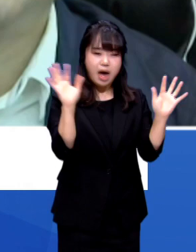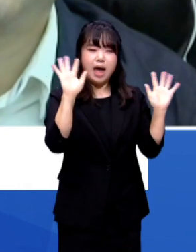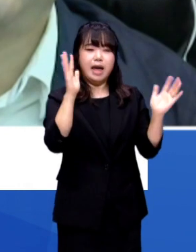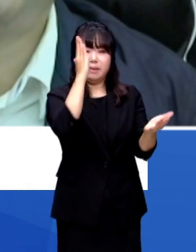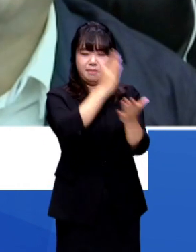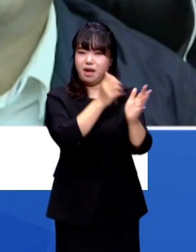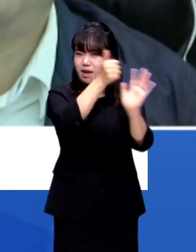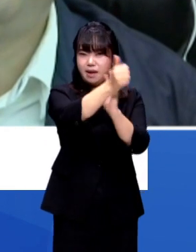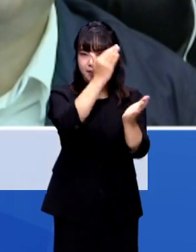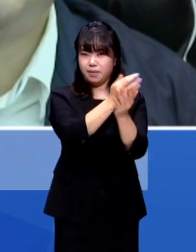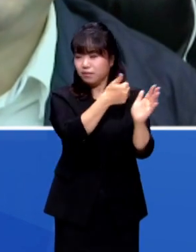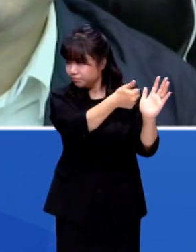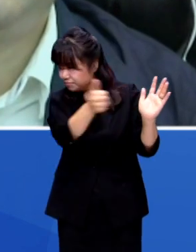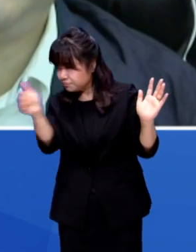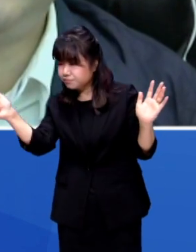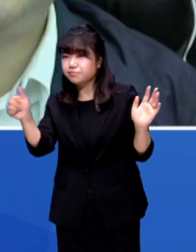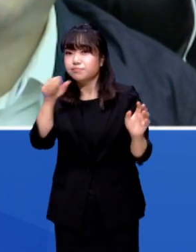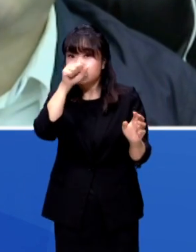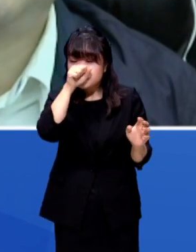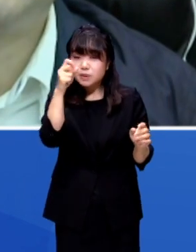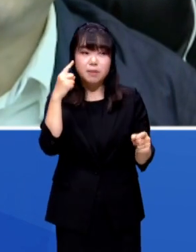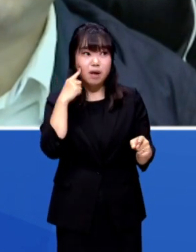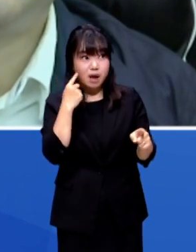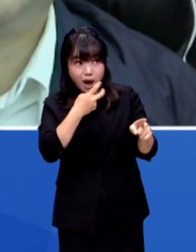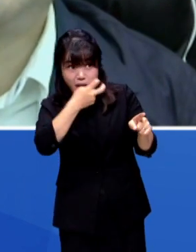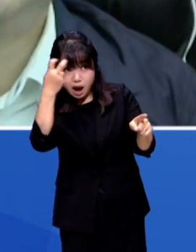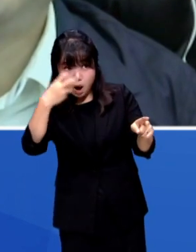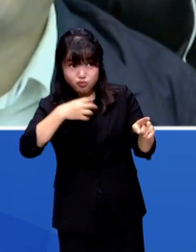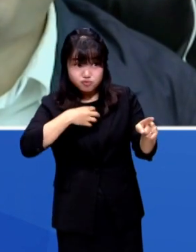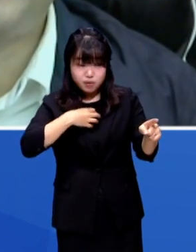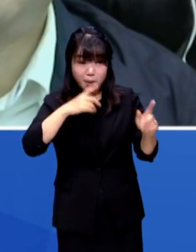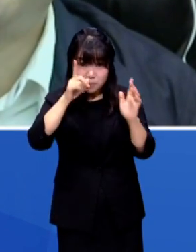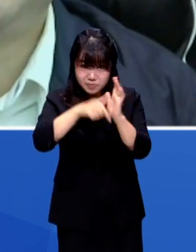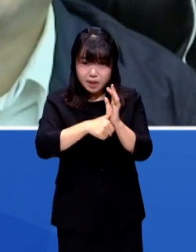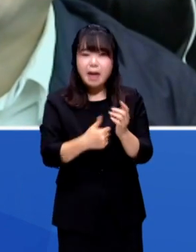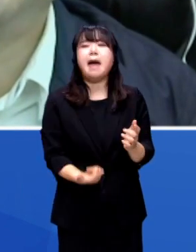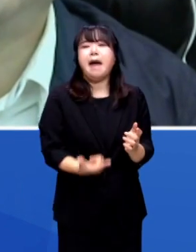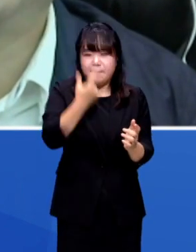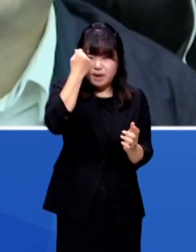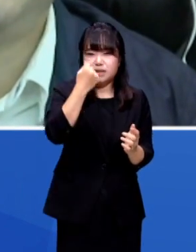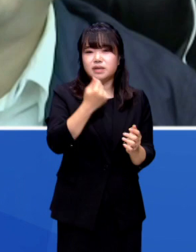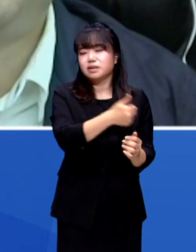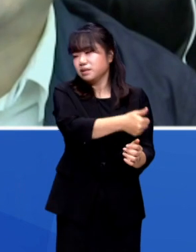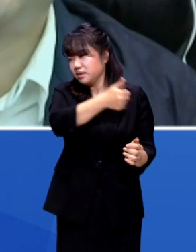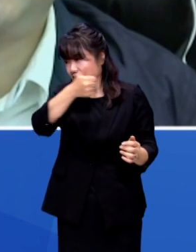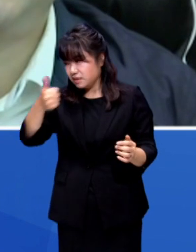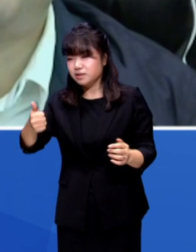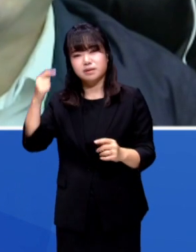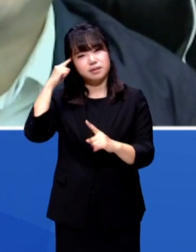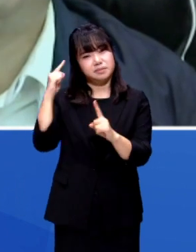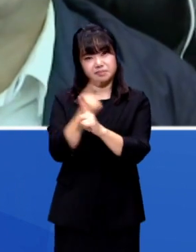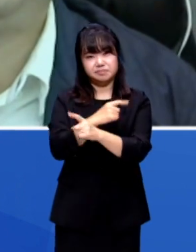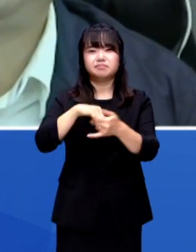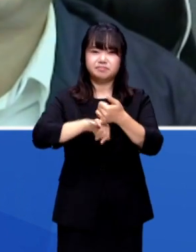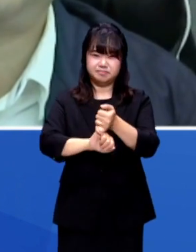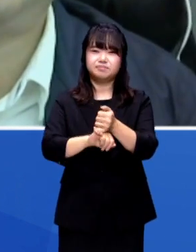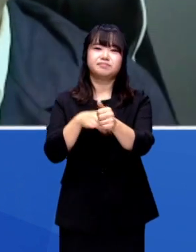피하고 그리고 위험이 인지가 되거나 생각될 때는 회피를 할 수 있는 이런 능력들이 필요하다고 생각을